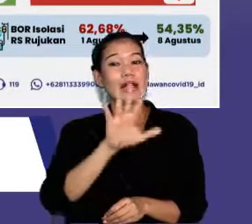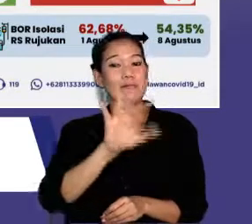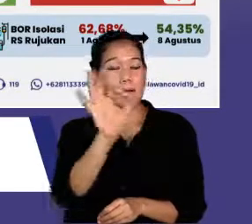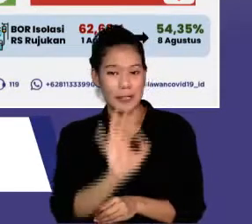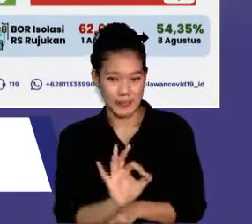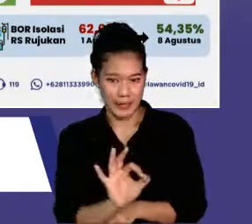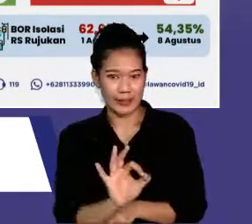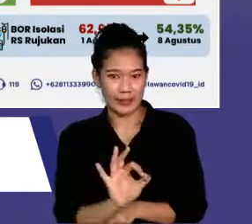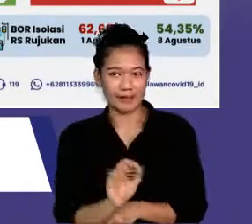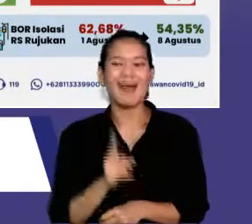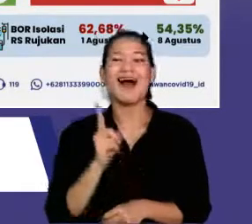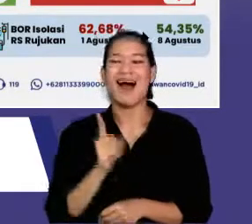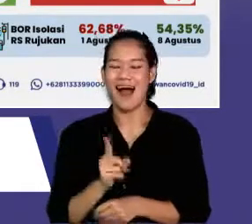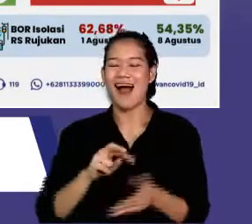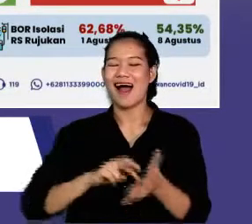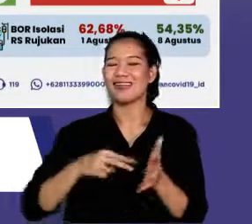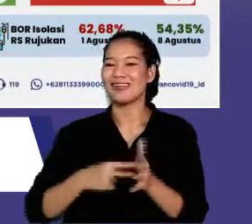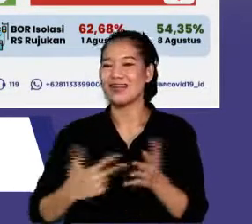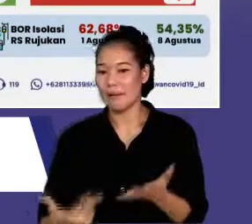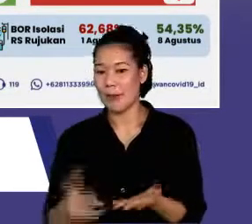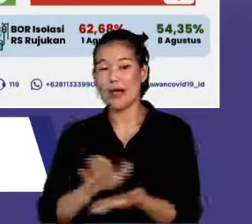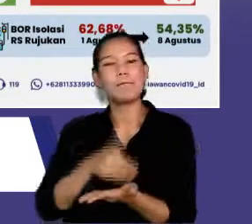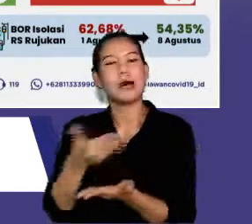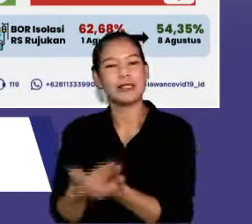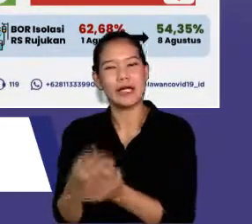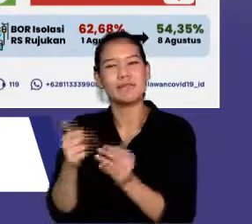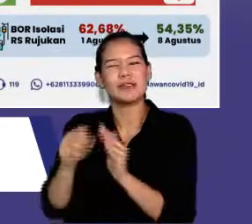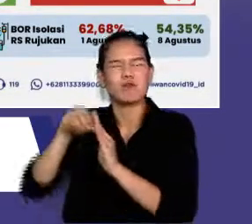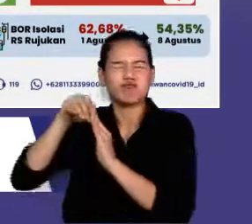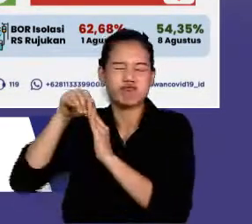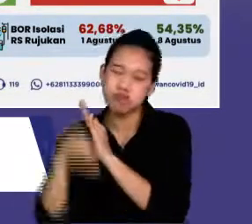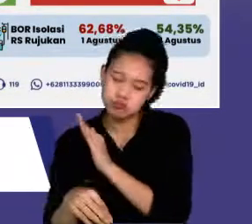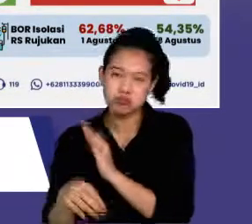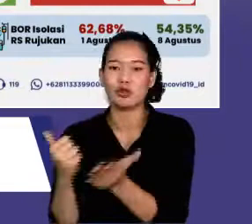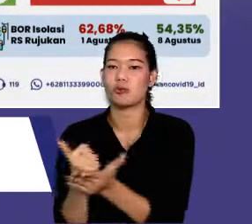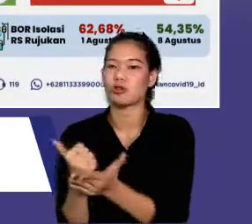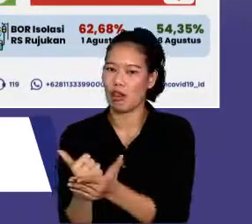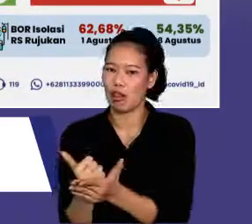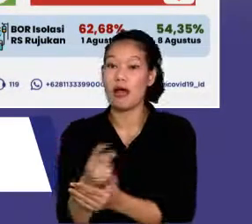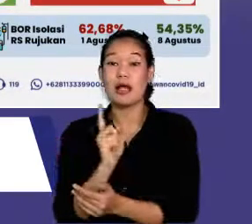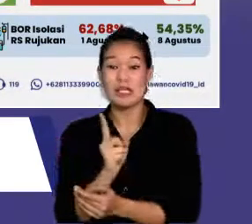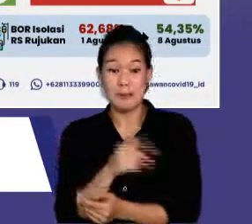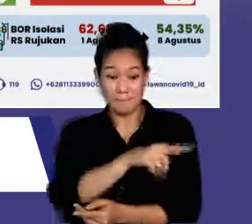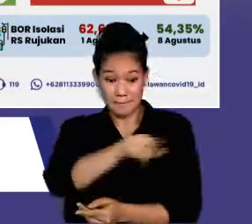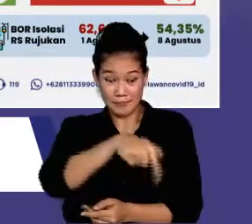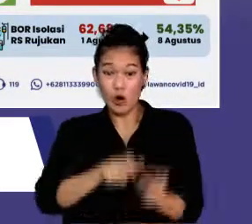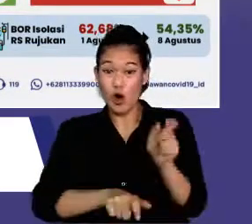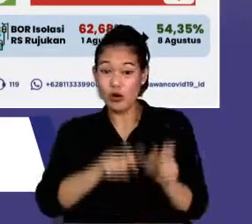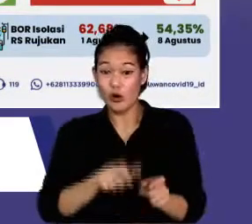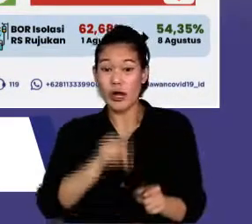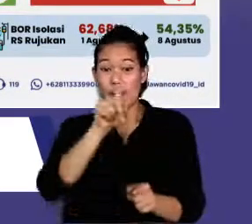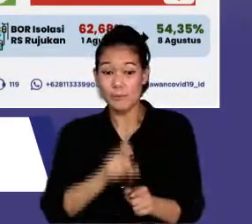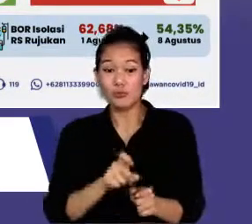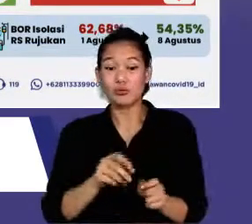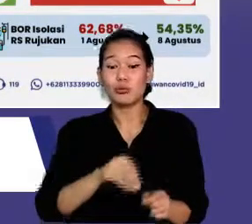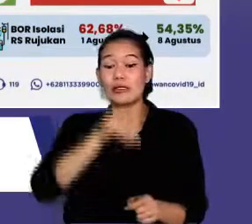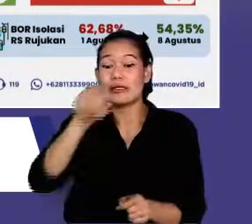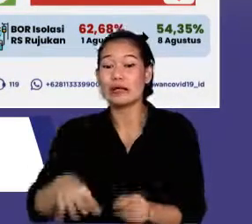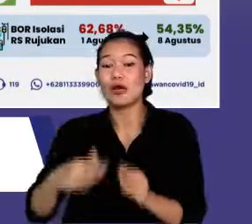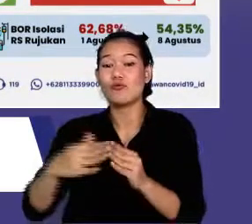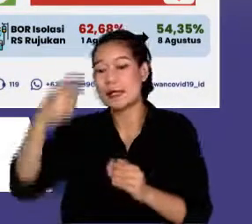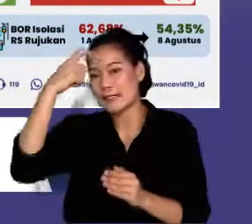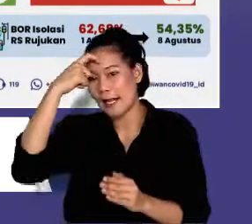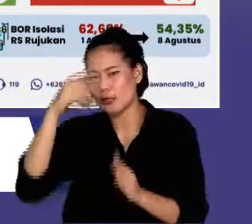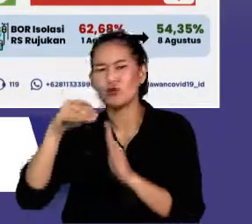persen maka seharusnya kematian dapat ditekan semaksimal mungkin karena orang yang membutuhkan perawatan Rumah Sakit